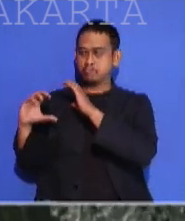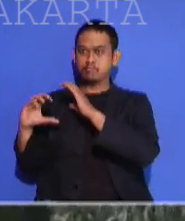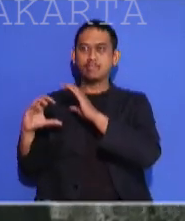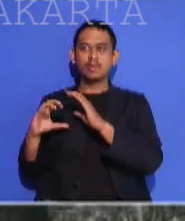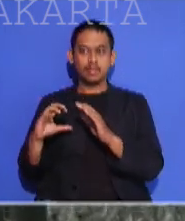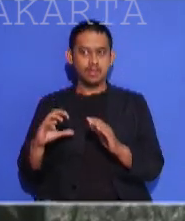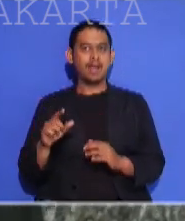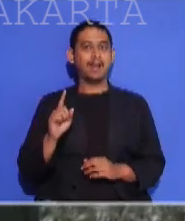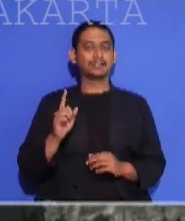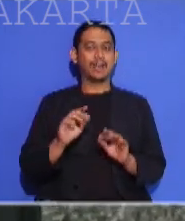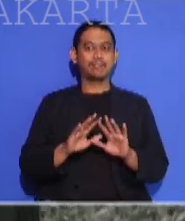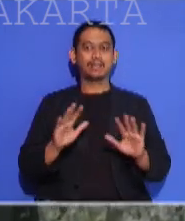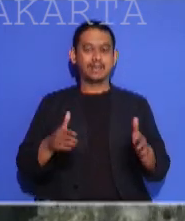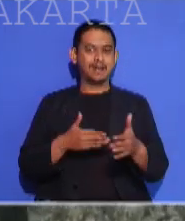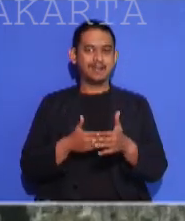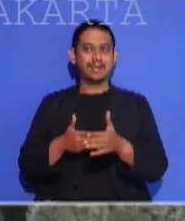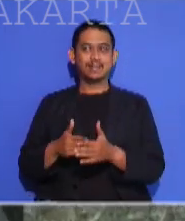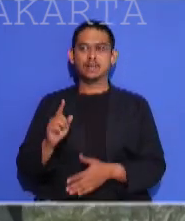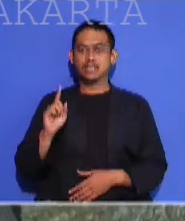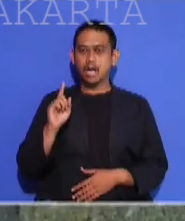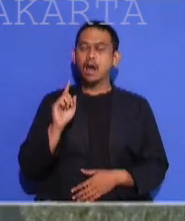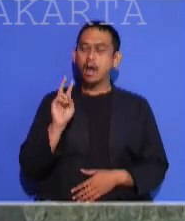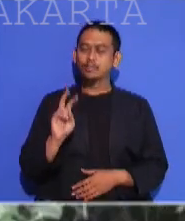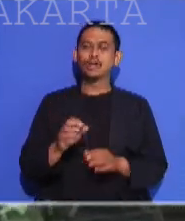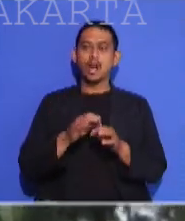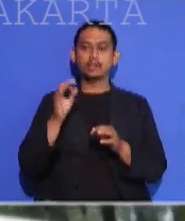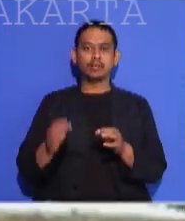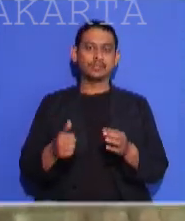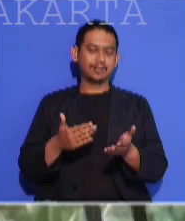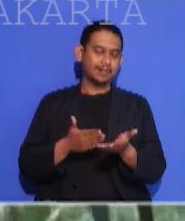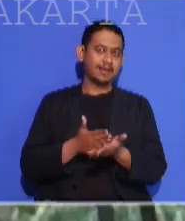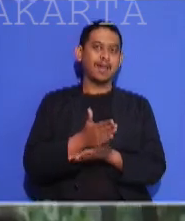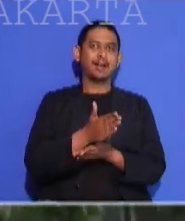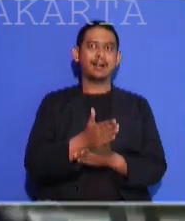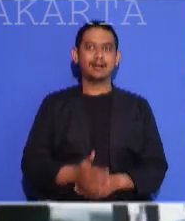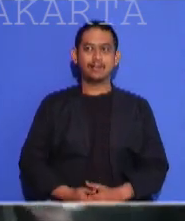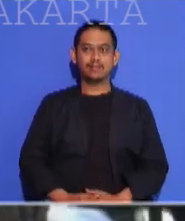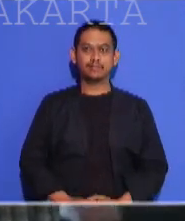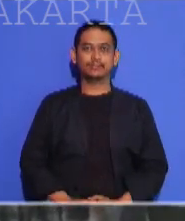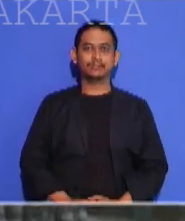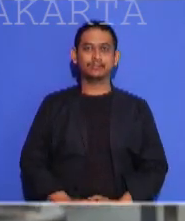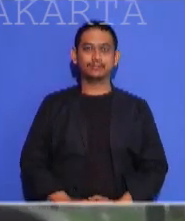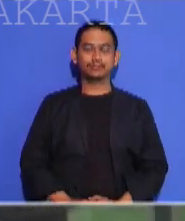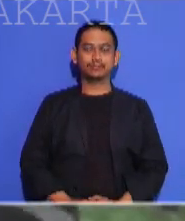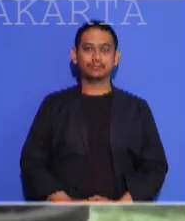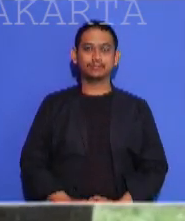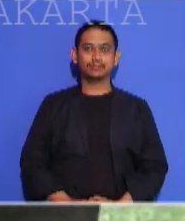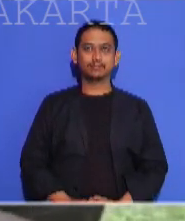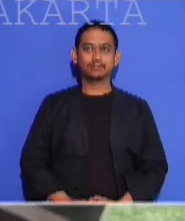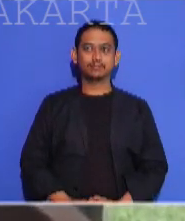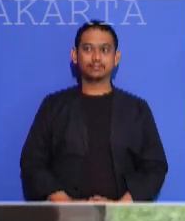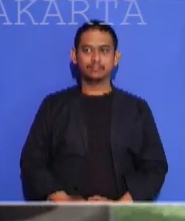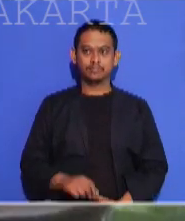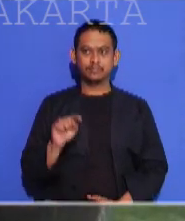yang berpotensi menghambat Upaya pengembangan budaya di Bantul salah satunya pendanaan koordinasi dengan para piat Rintisan Desa budaya juga penting